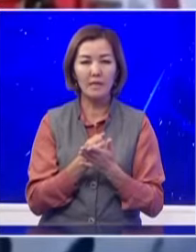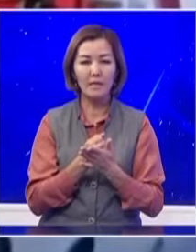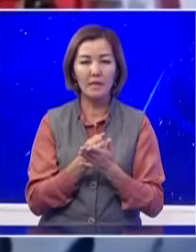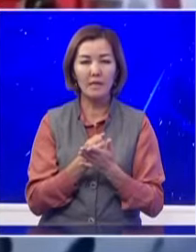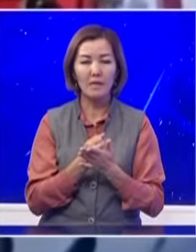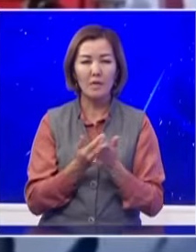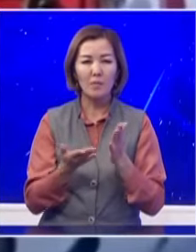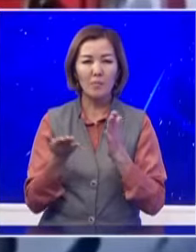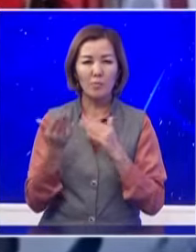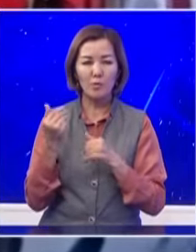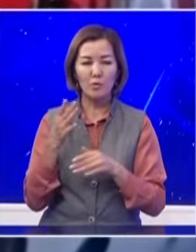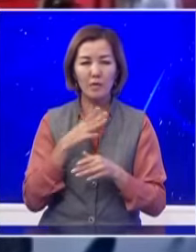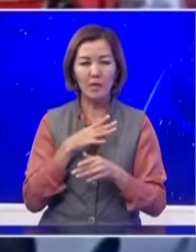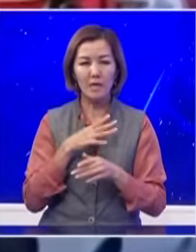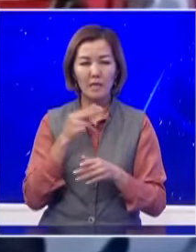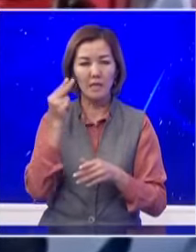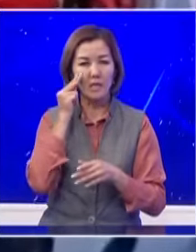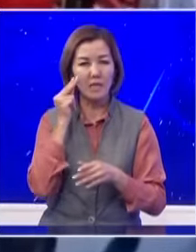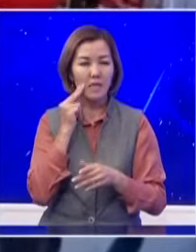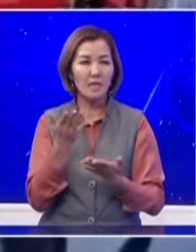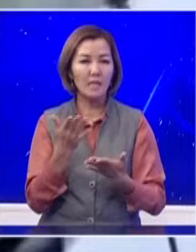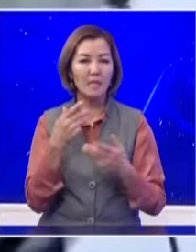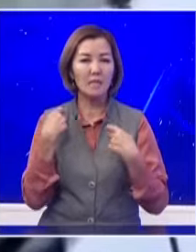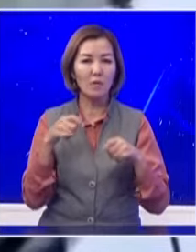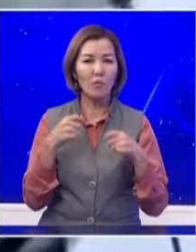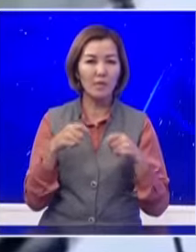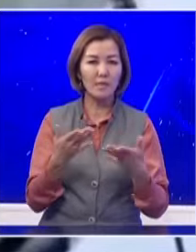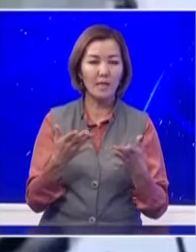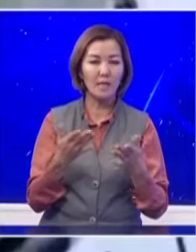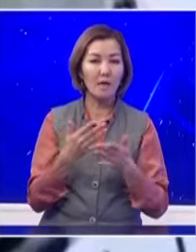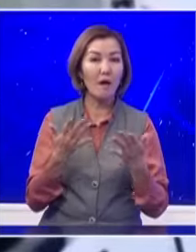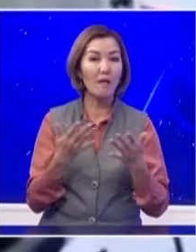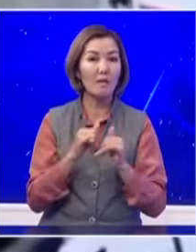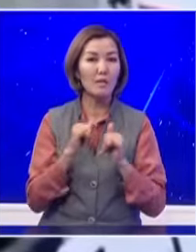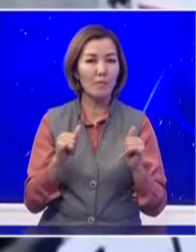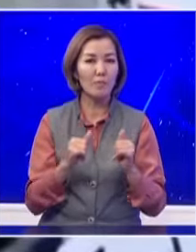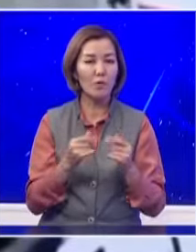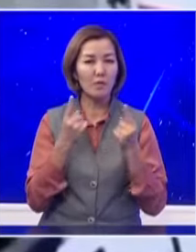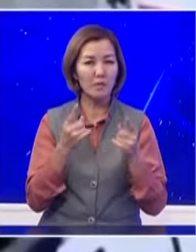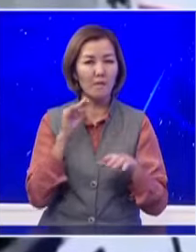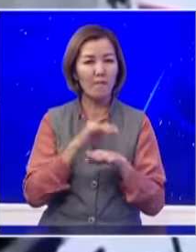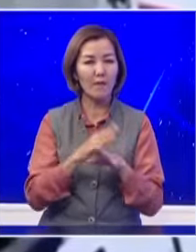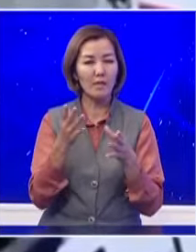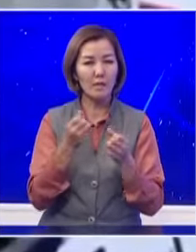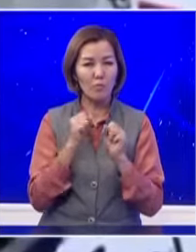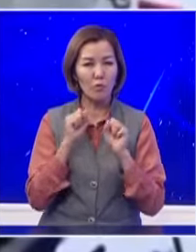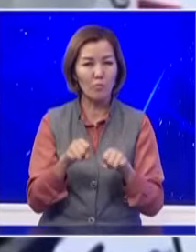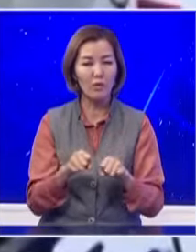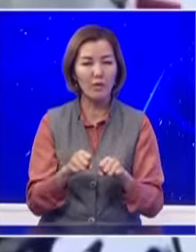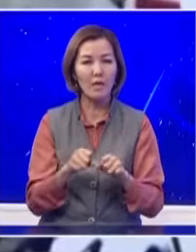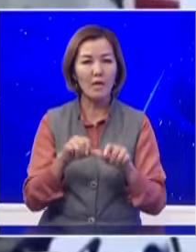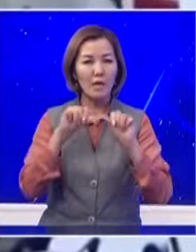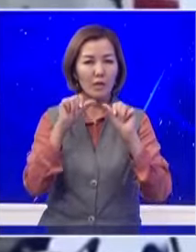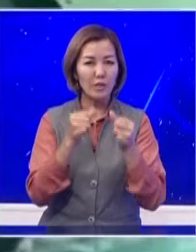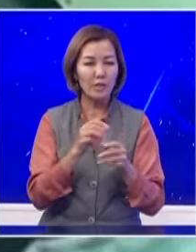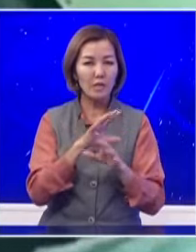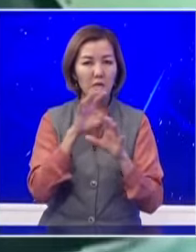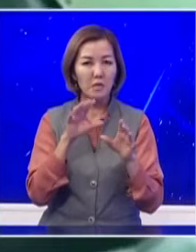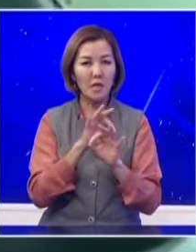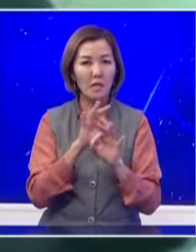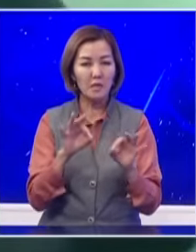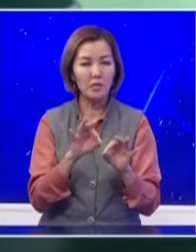кезеңіне жатады. Бұл арқылы Қытайдың ежелгі сыртқы сауда-саттық қатынасының қалай дамыған жөнінде тың деректерге қол жеткізбек. Жәдігерлер жақсы сақталған.